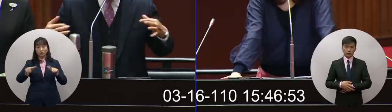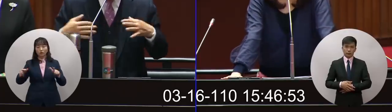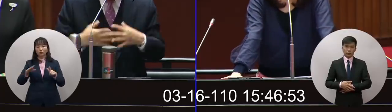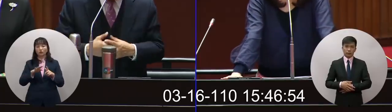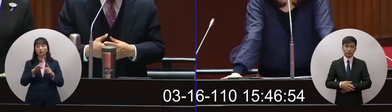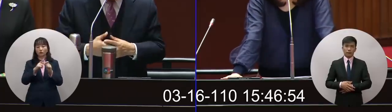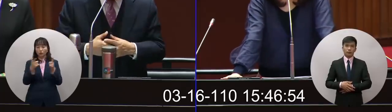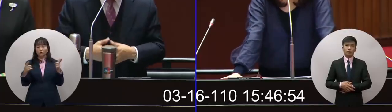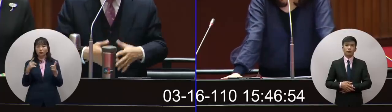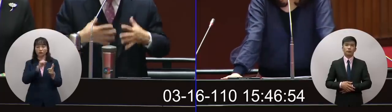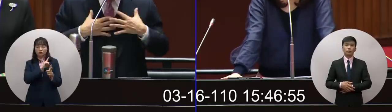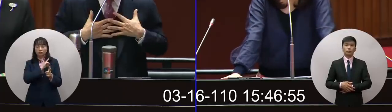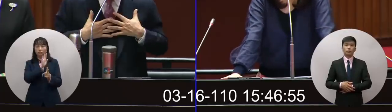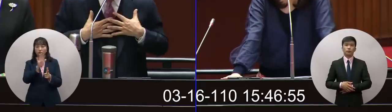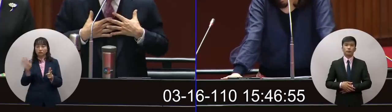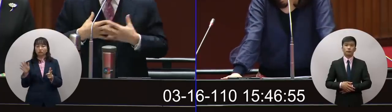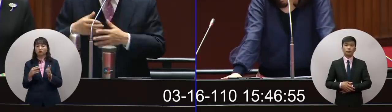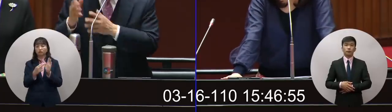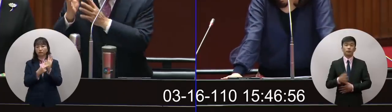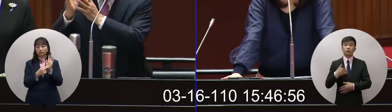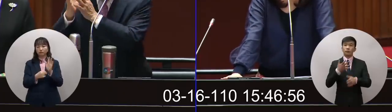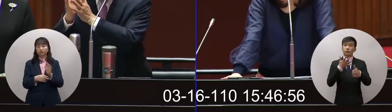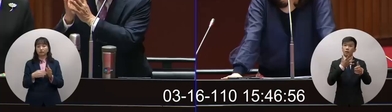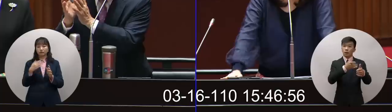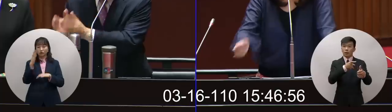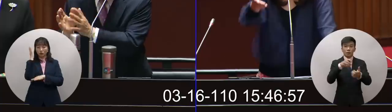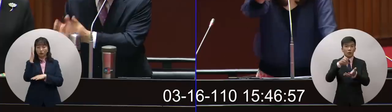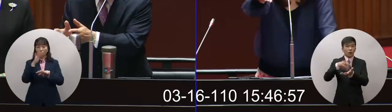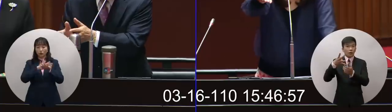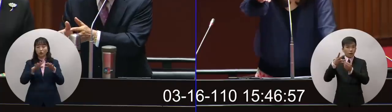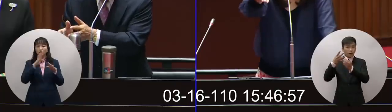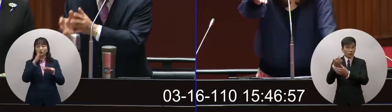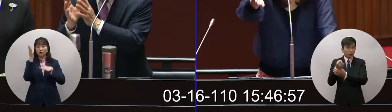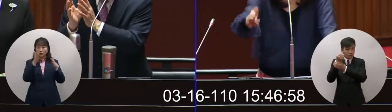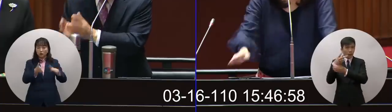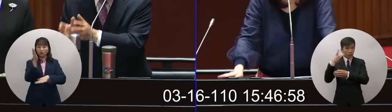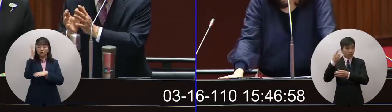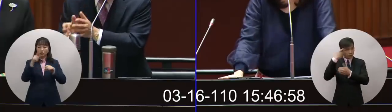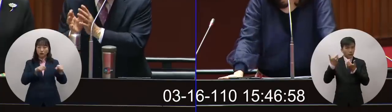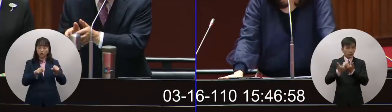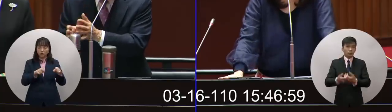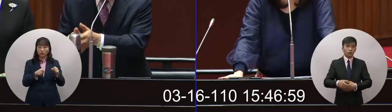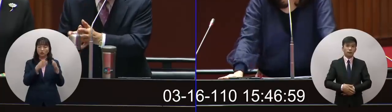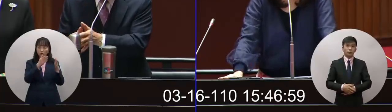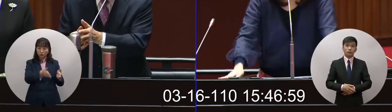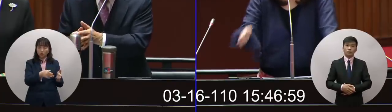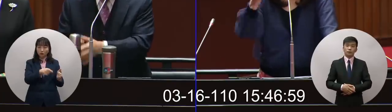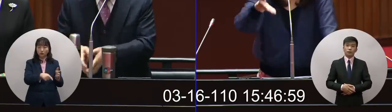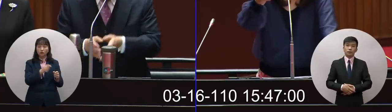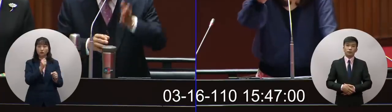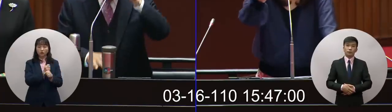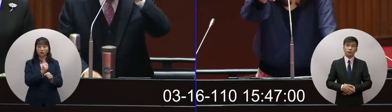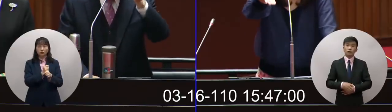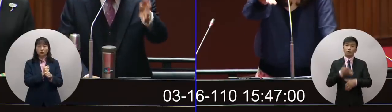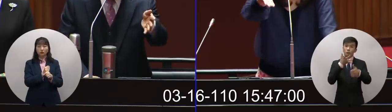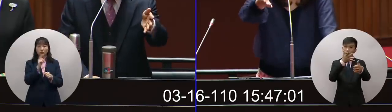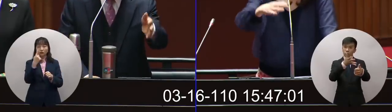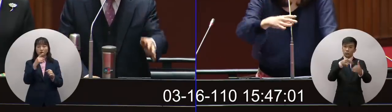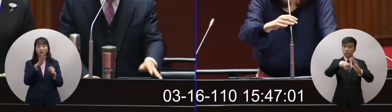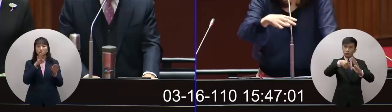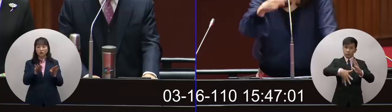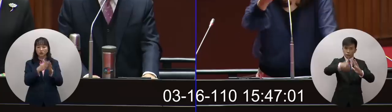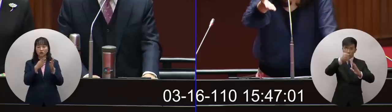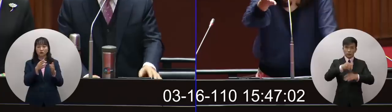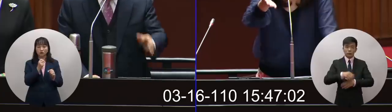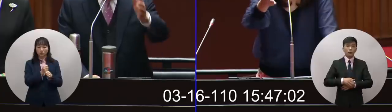有不同的表达。 请问您支持合适还是反 政策？ 请问您支持合适还是反合适？ 就政策， 请问院长，